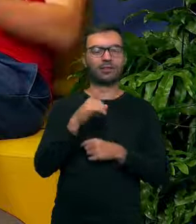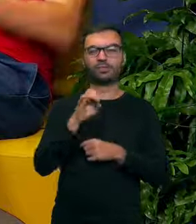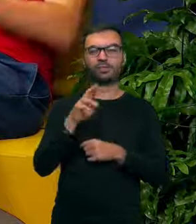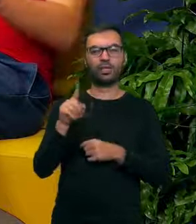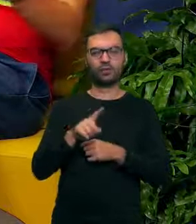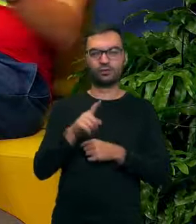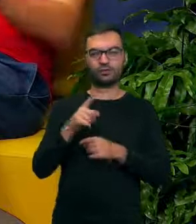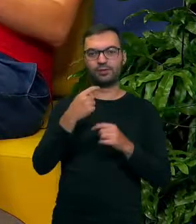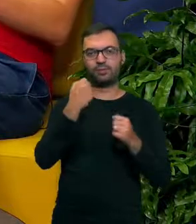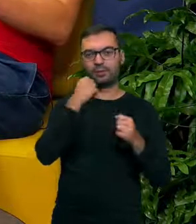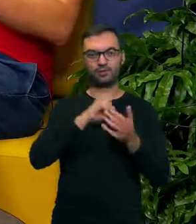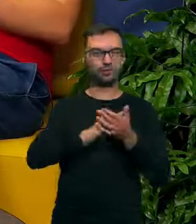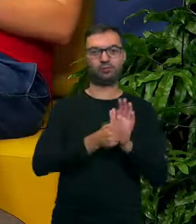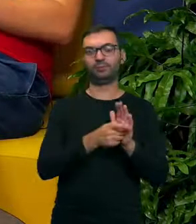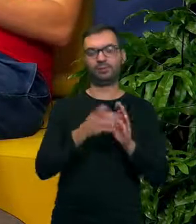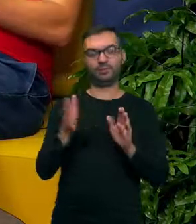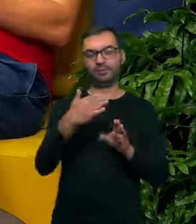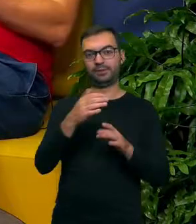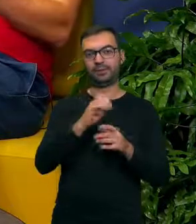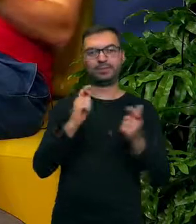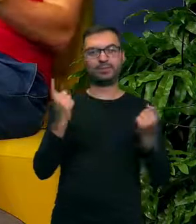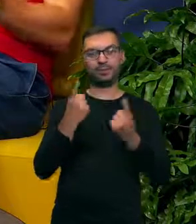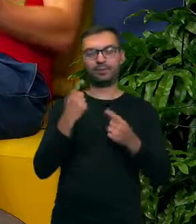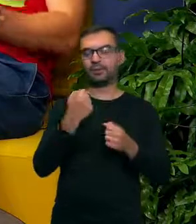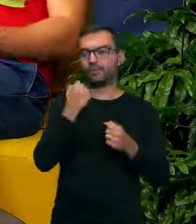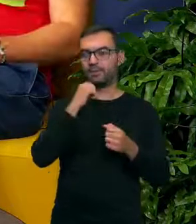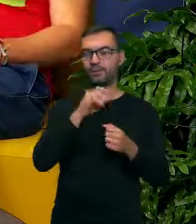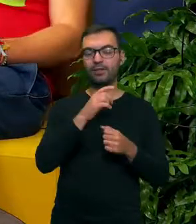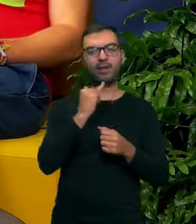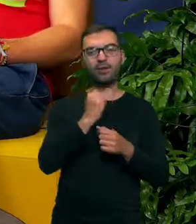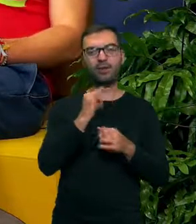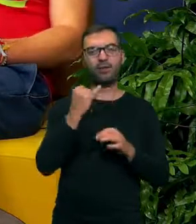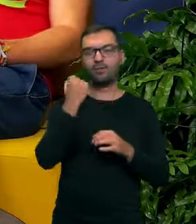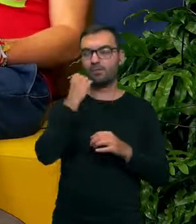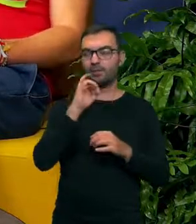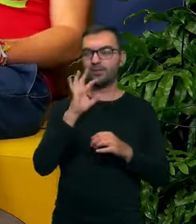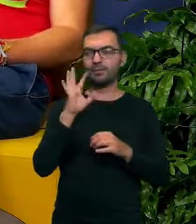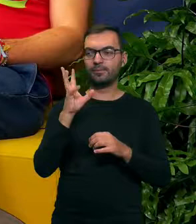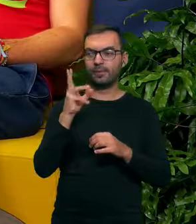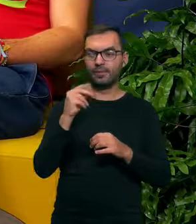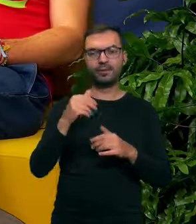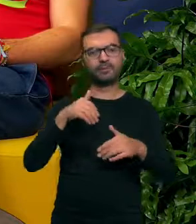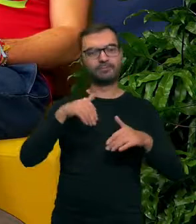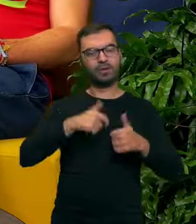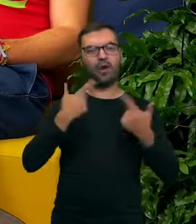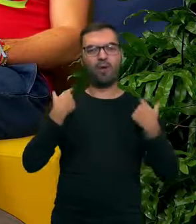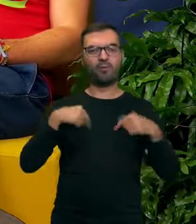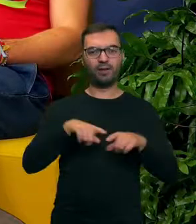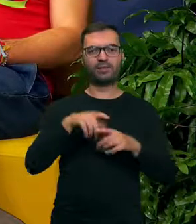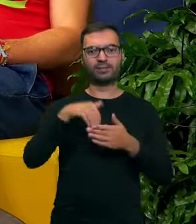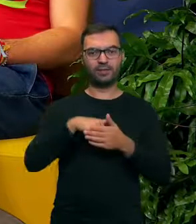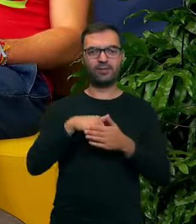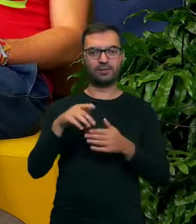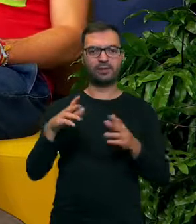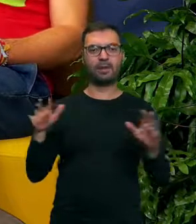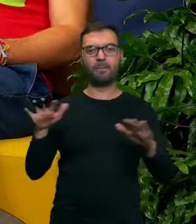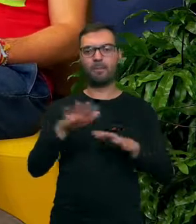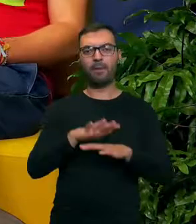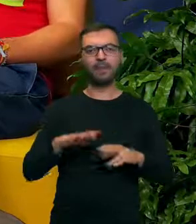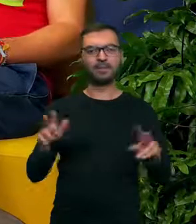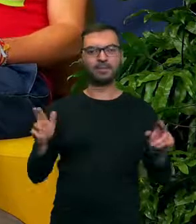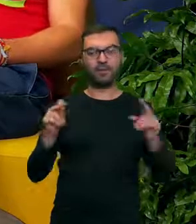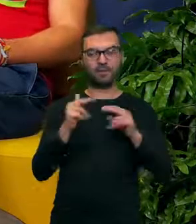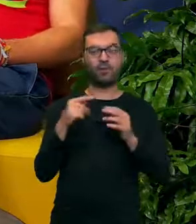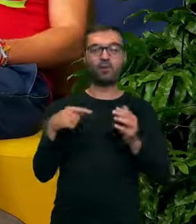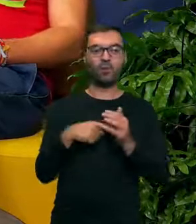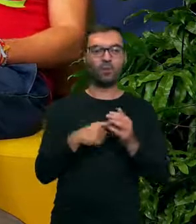Grzegorz jako postać, jest bardzo szybkie, bo jego ta bardzo piękna postawa obywatelska na Placu Zamkowym, to jest